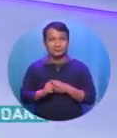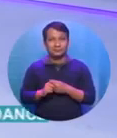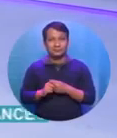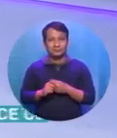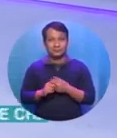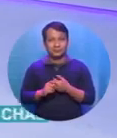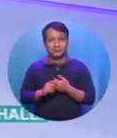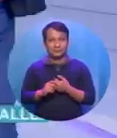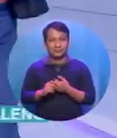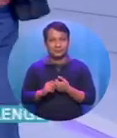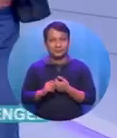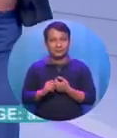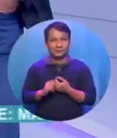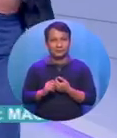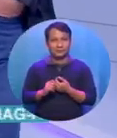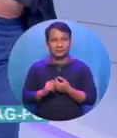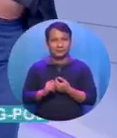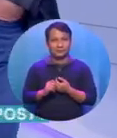Ma'am Chan!